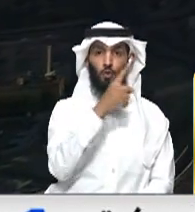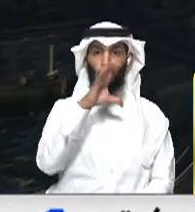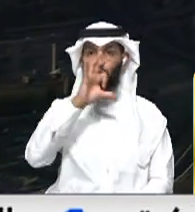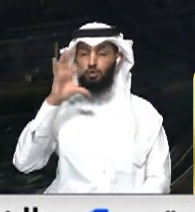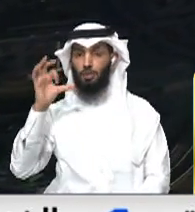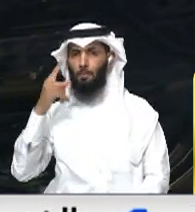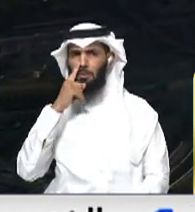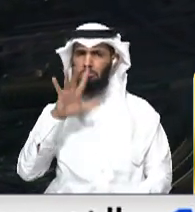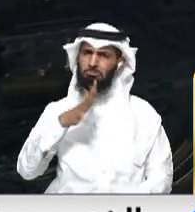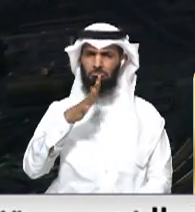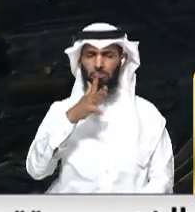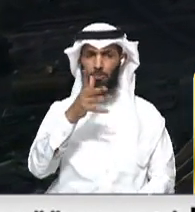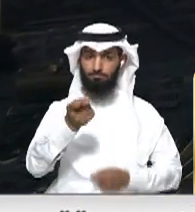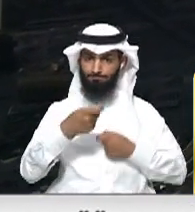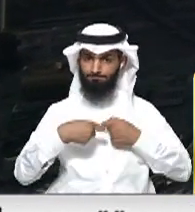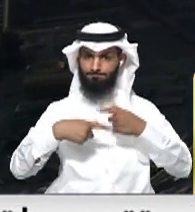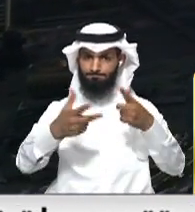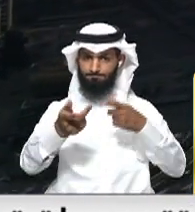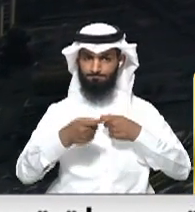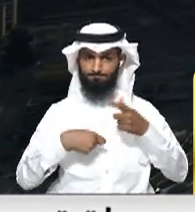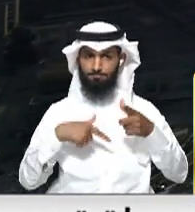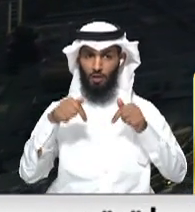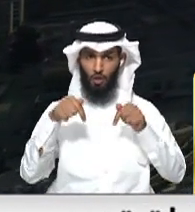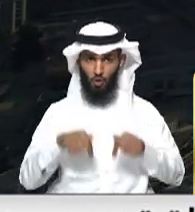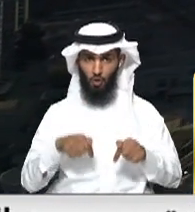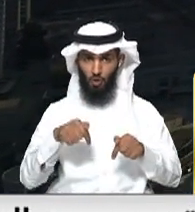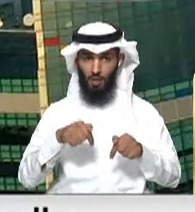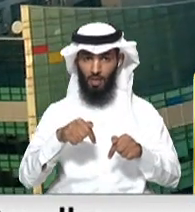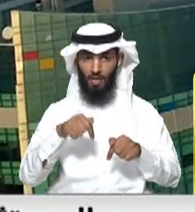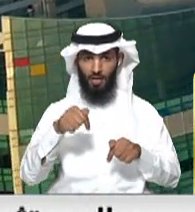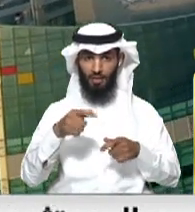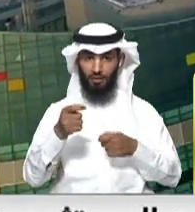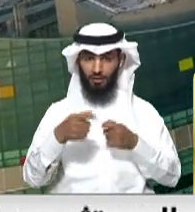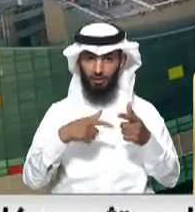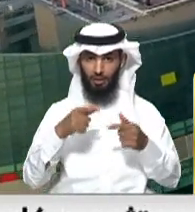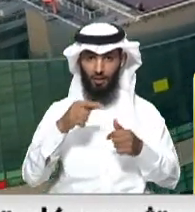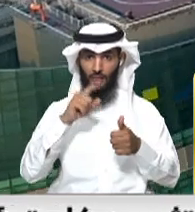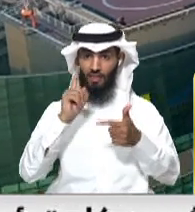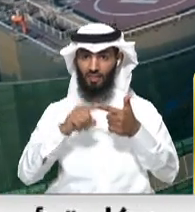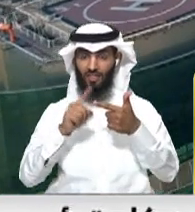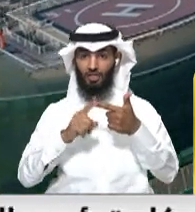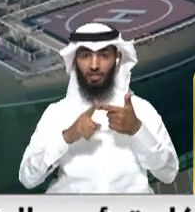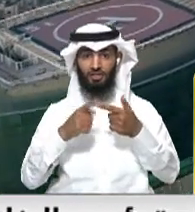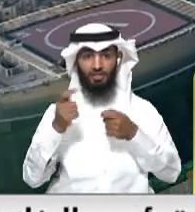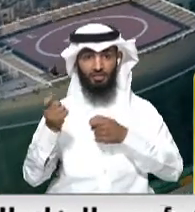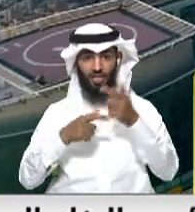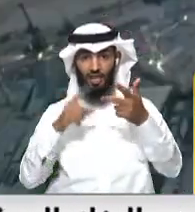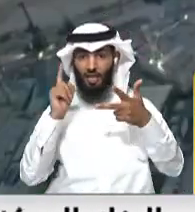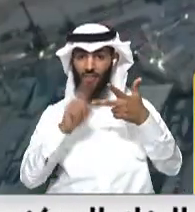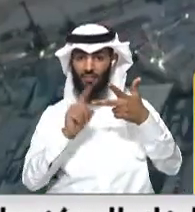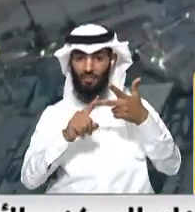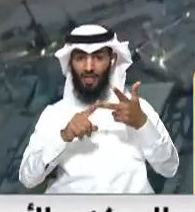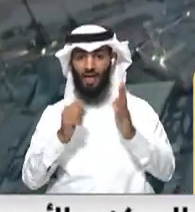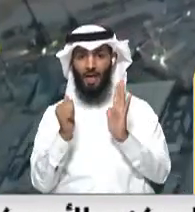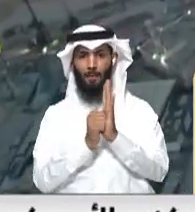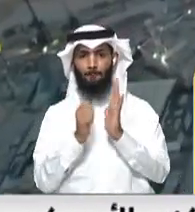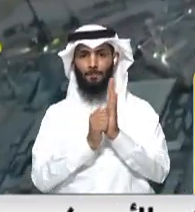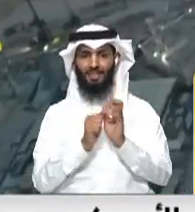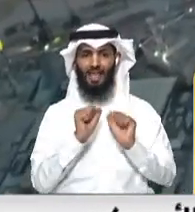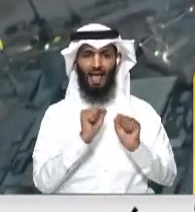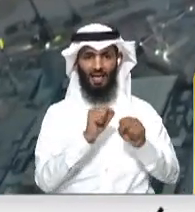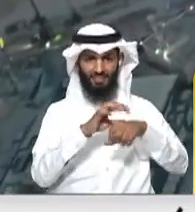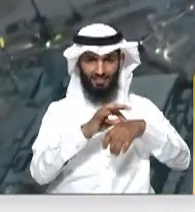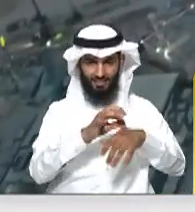تقريبا، وجاء العقار الاستثماري في المرتبة الثانية ب 105 مليون دينار، ومن ثم العقار السكني الخاص